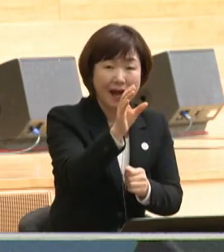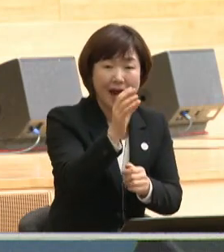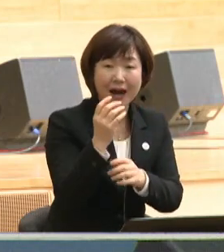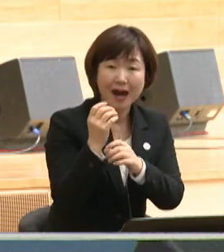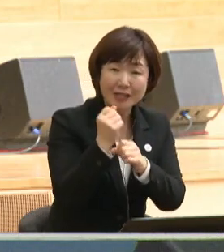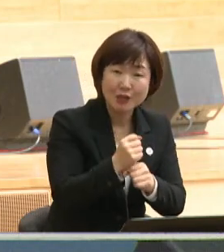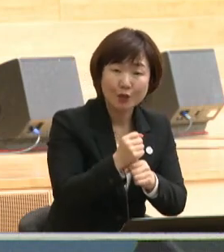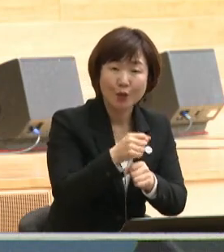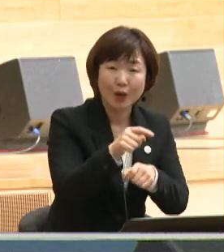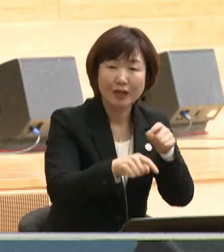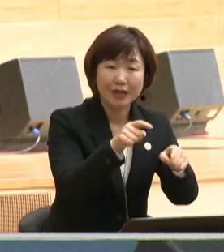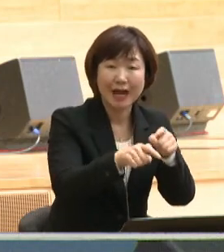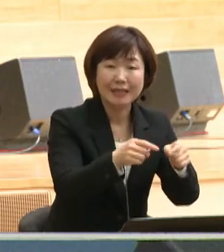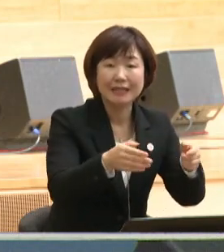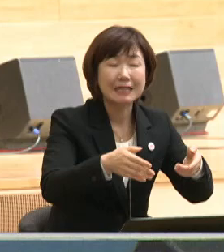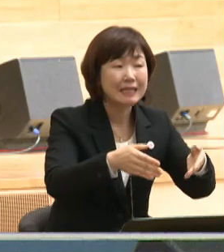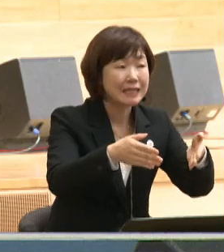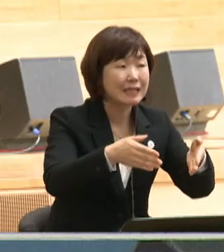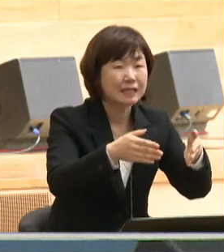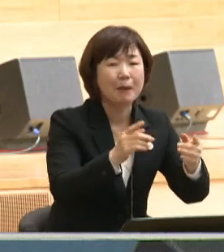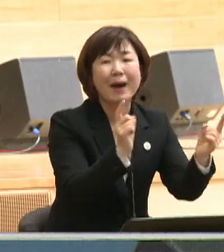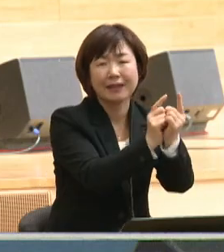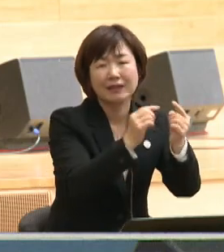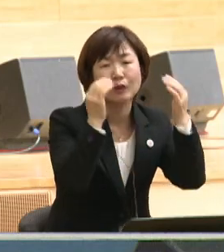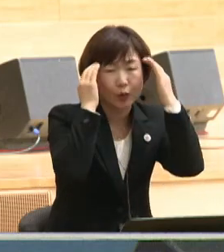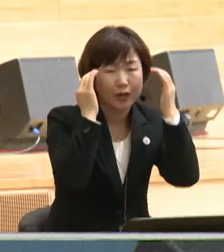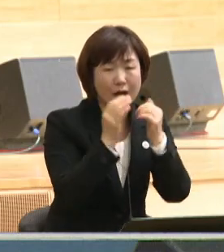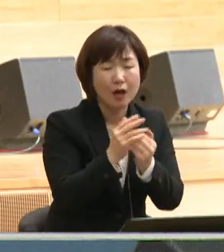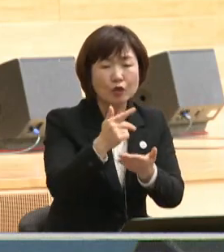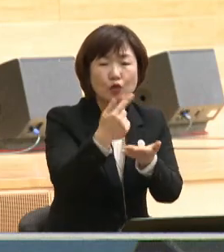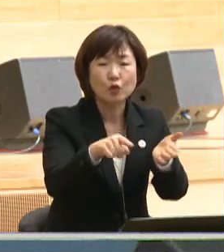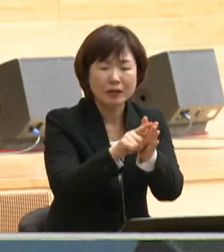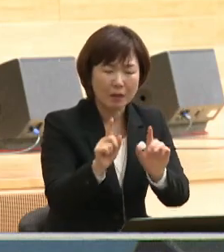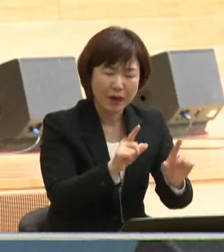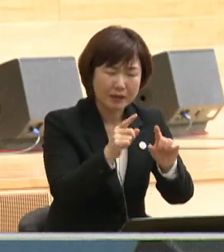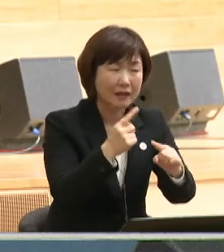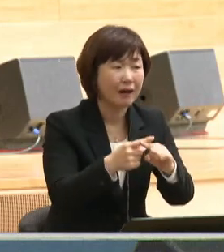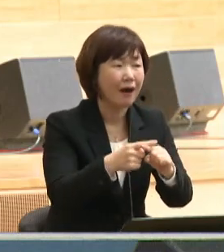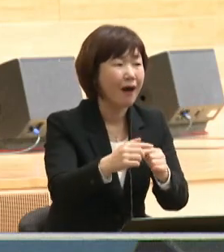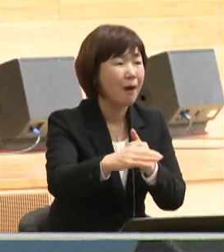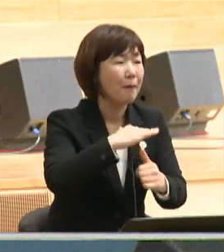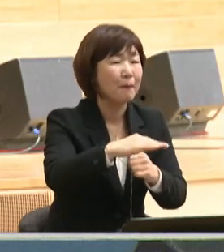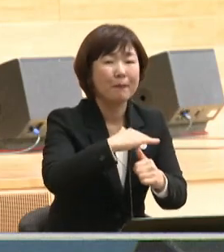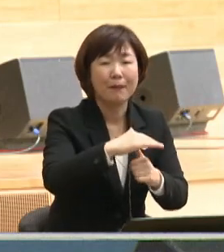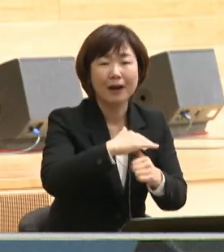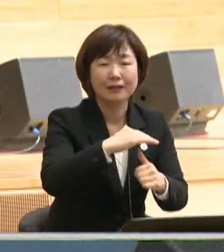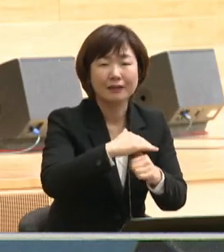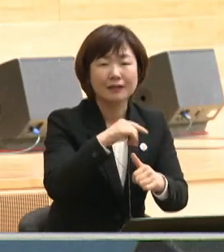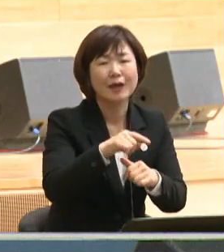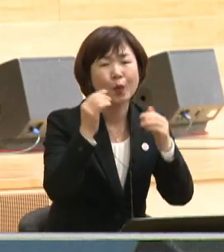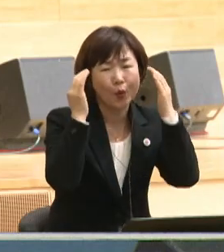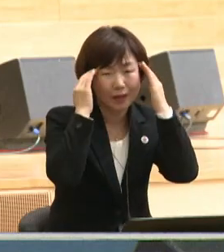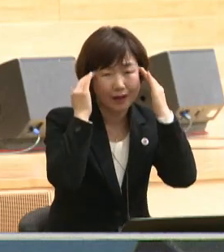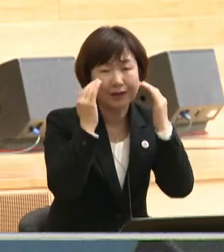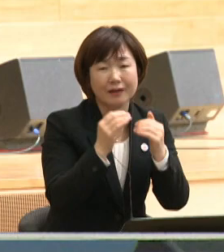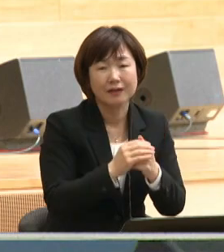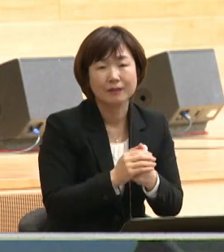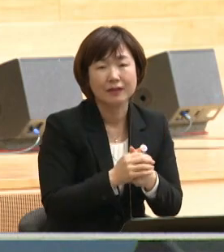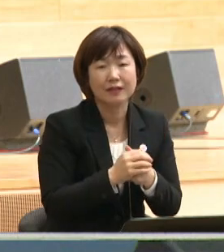받는 고난인 것이죠 기꺼이 주를 위해 살다가 의를 위해 살다가 받는 핍박인 것입니다